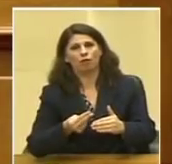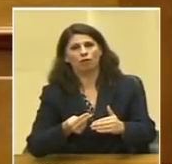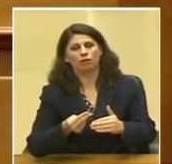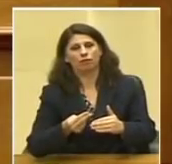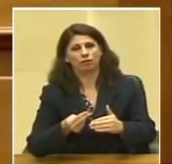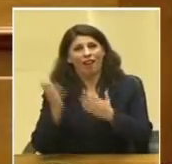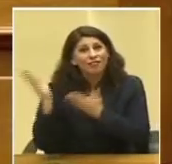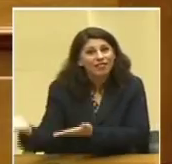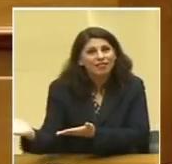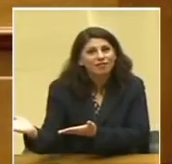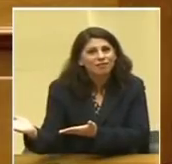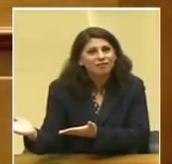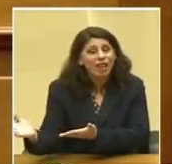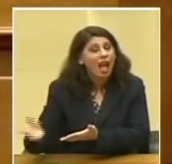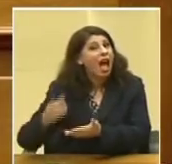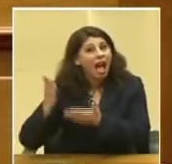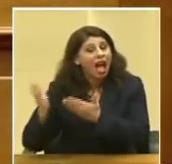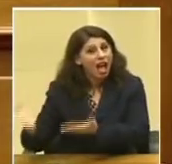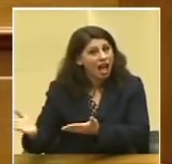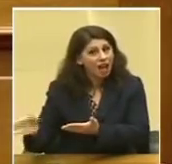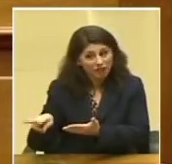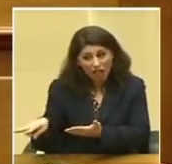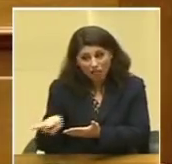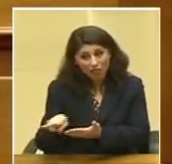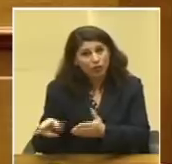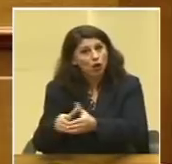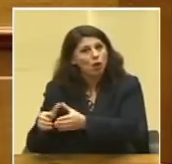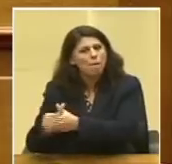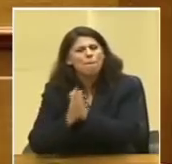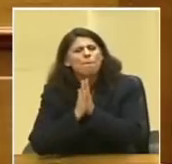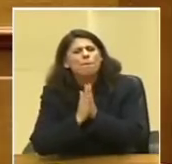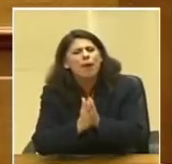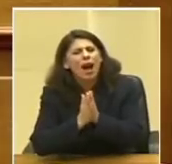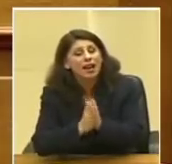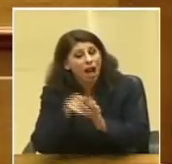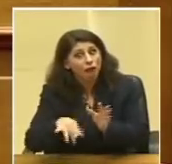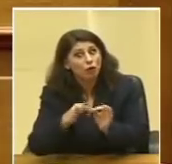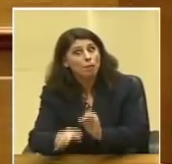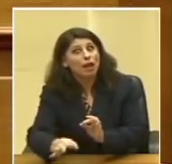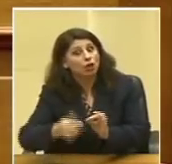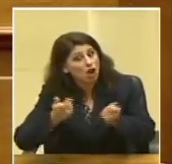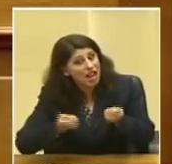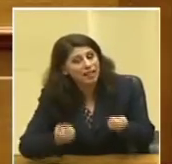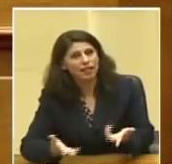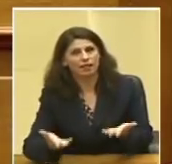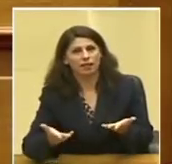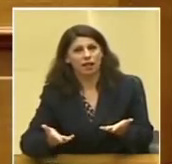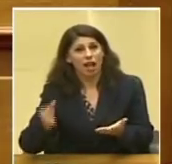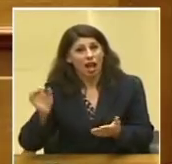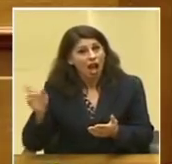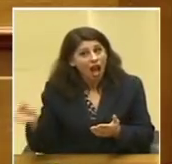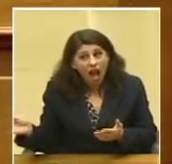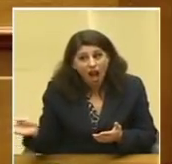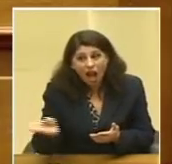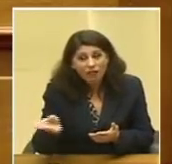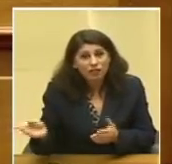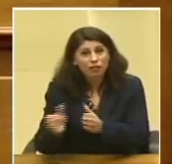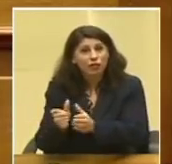Αυτοί δεν είναι που παρακαλάγανε να εφαρμοστεί το μέτρο. Αυτοί δεν είναι που σε κάθε στροφή